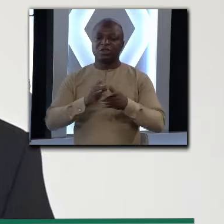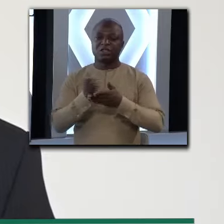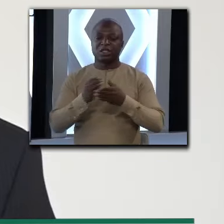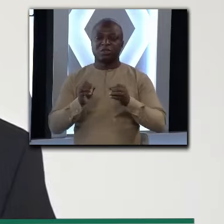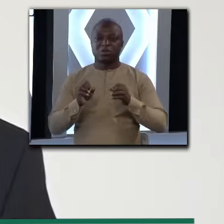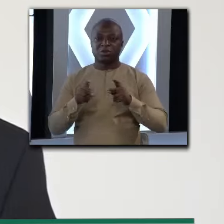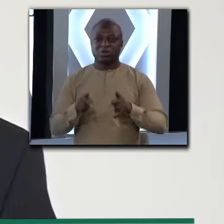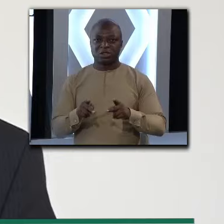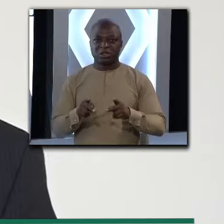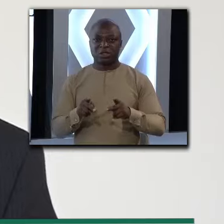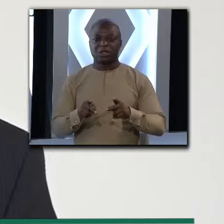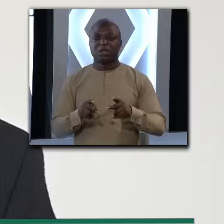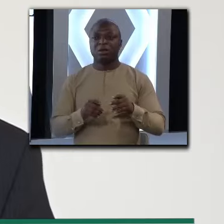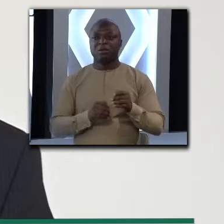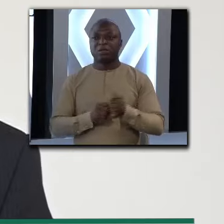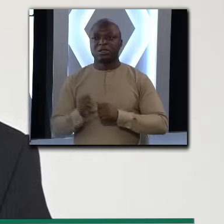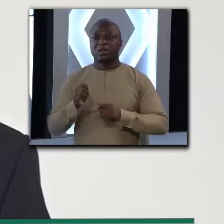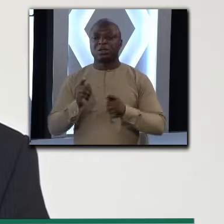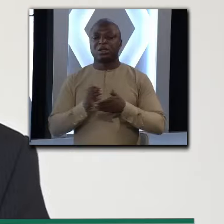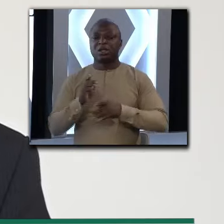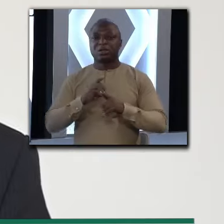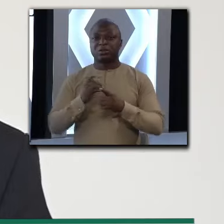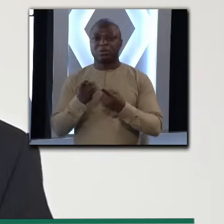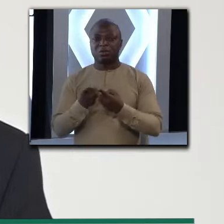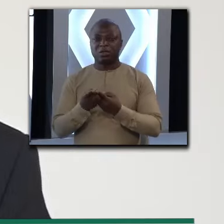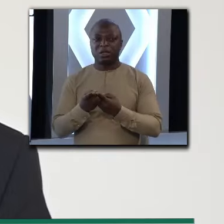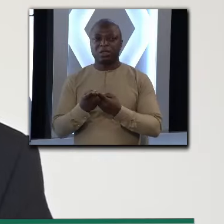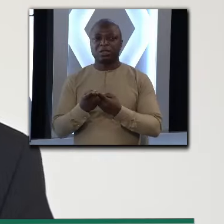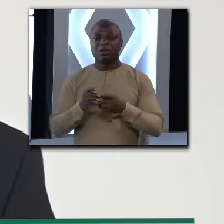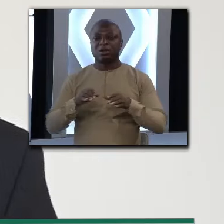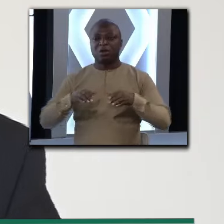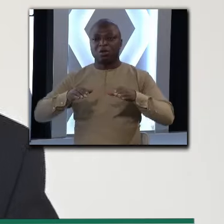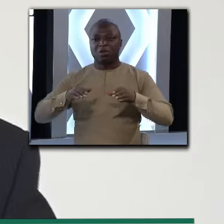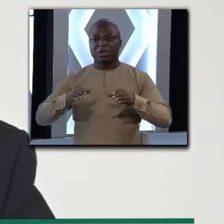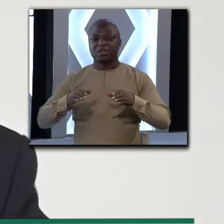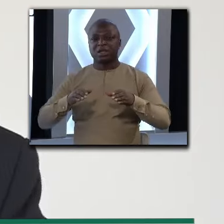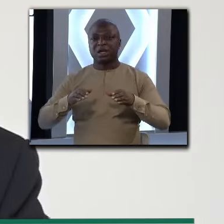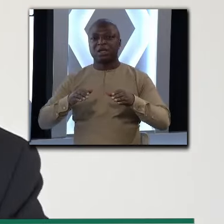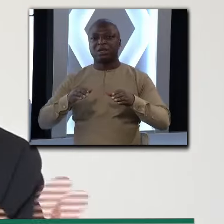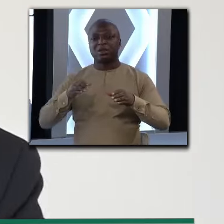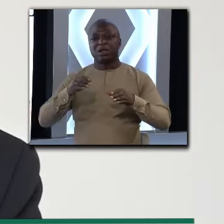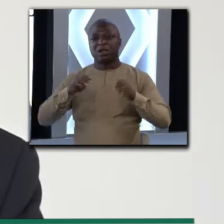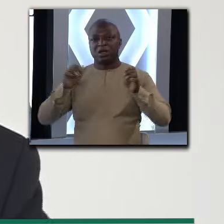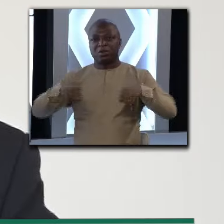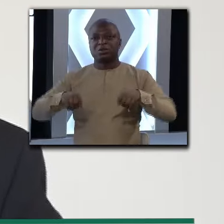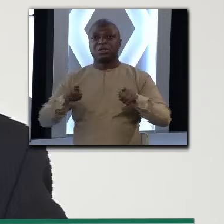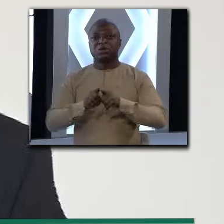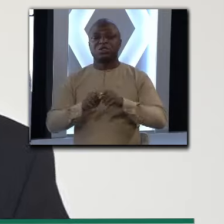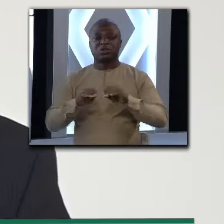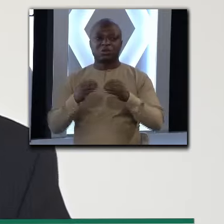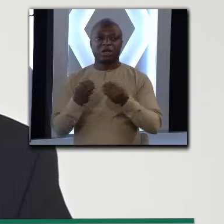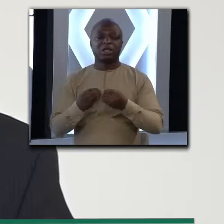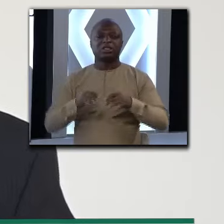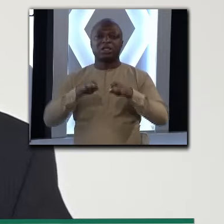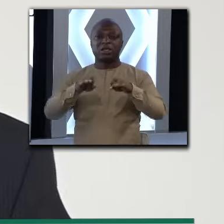opportunités, par exemple dans les domaines commerciaux, et une possibilité d'organiser un